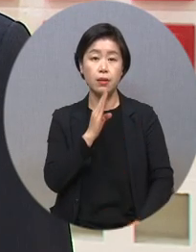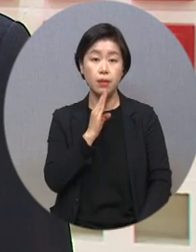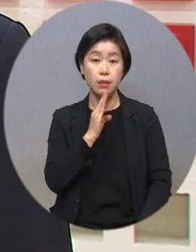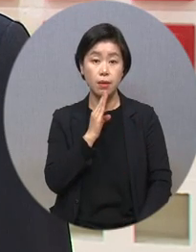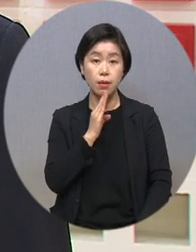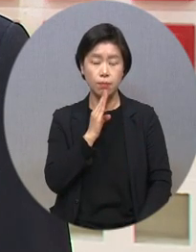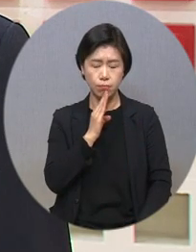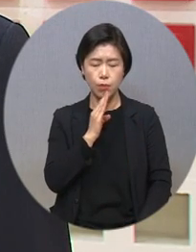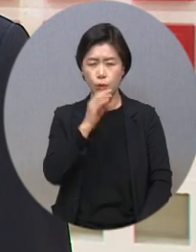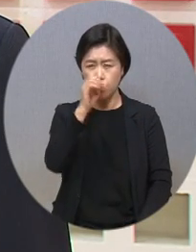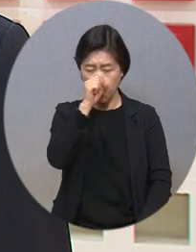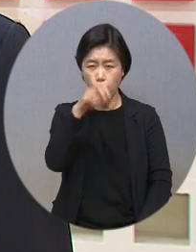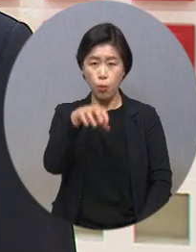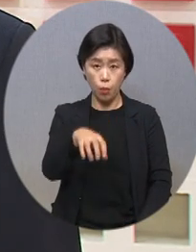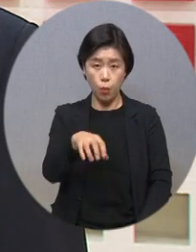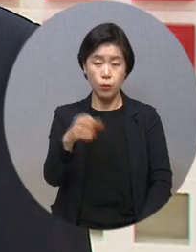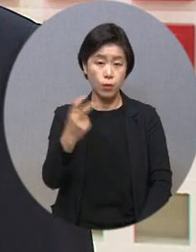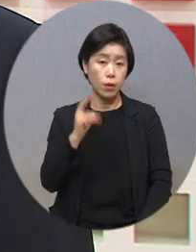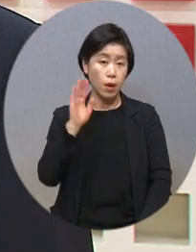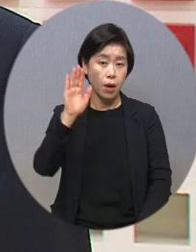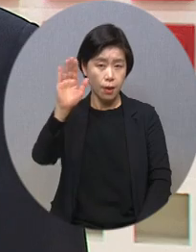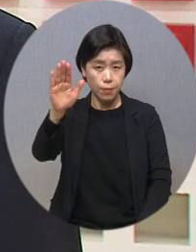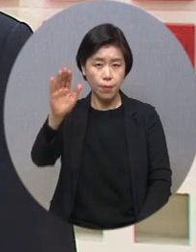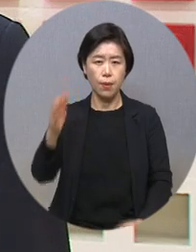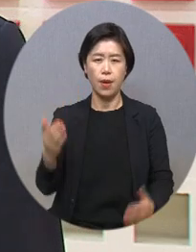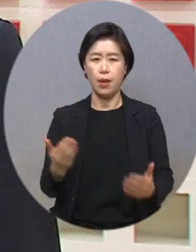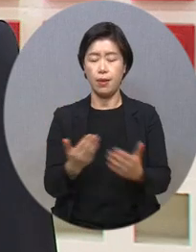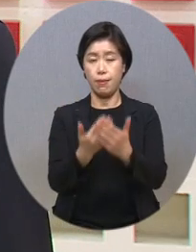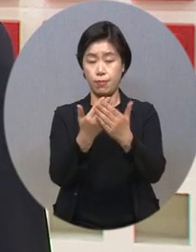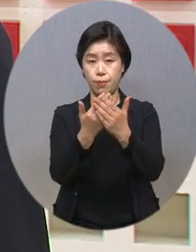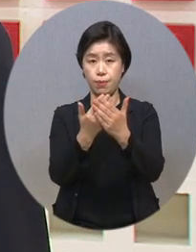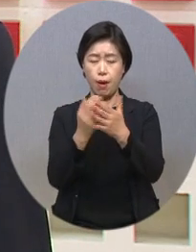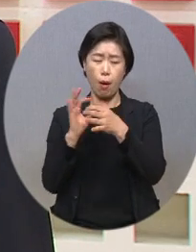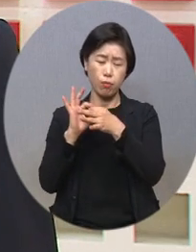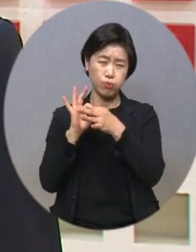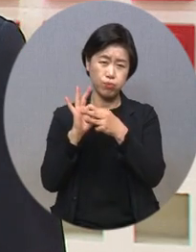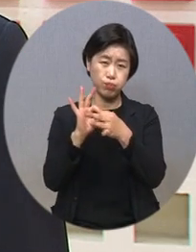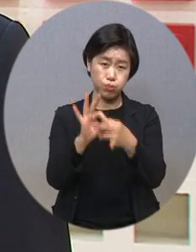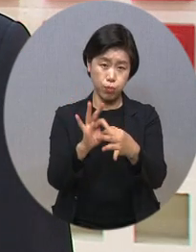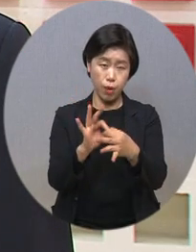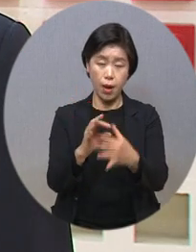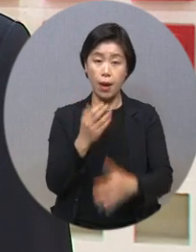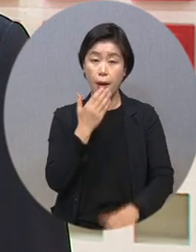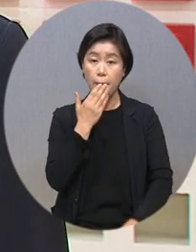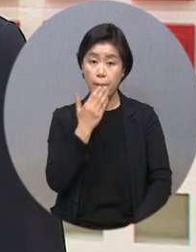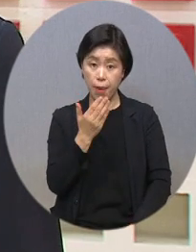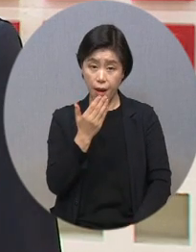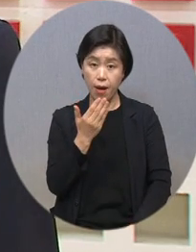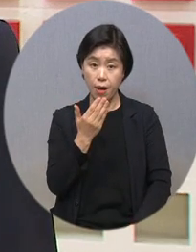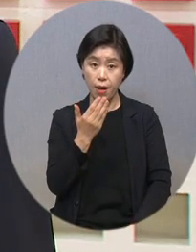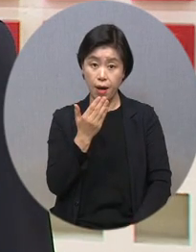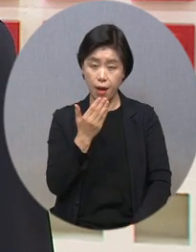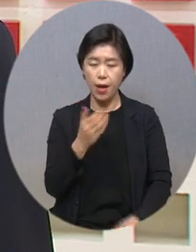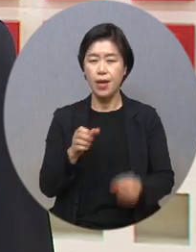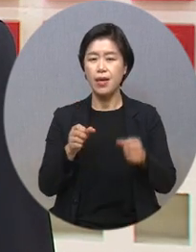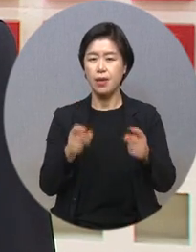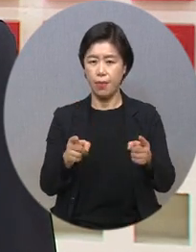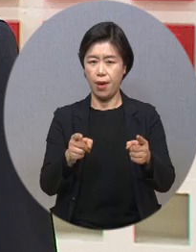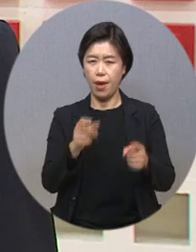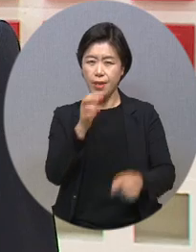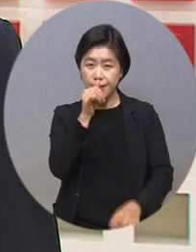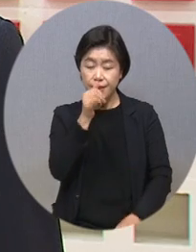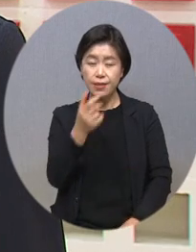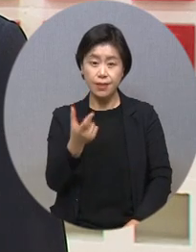정말로 그 훌륭하고 또 앞으로도 계속 성장 발전할 그런 어떤